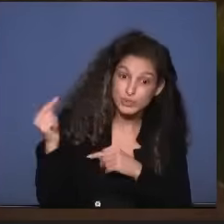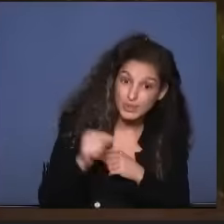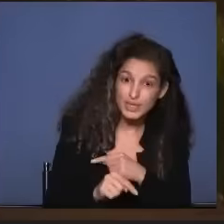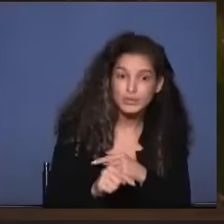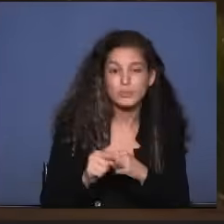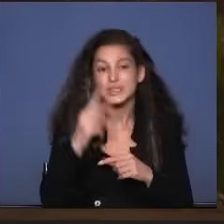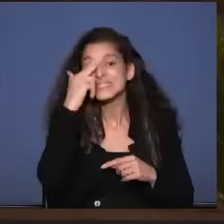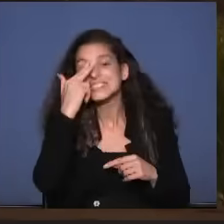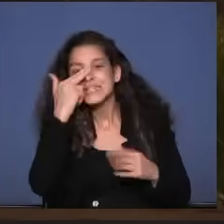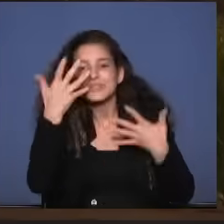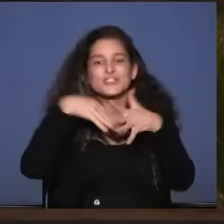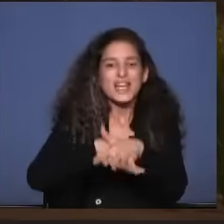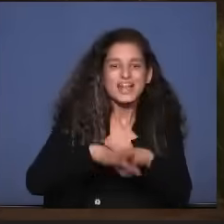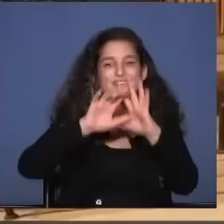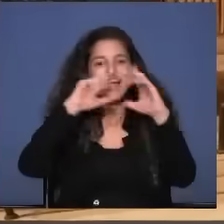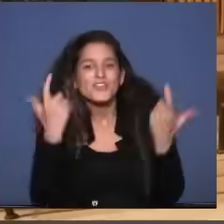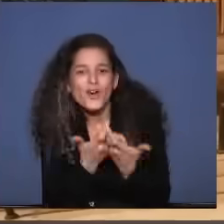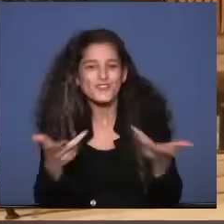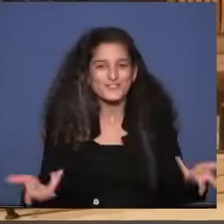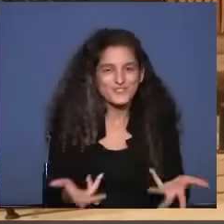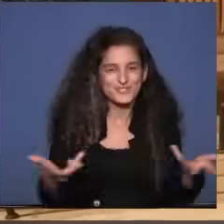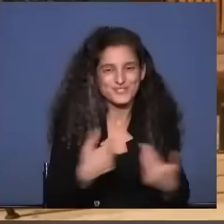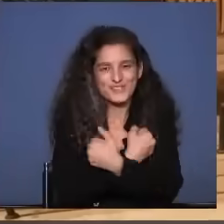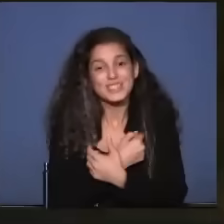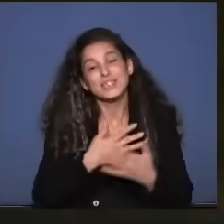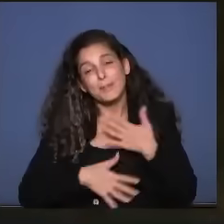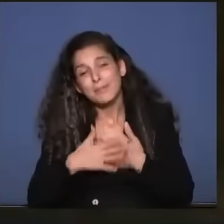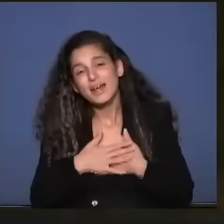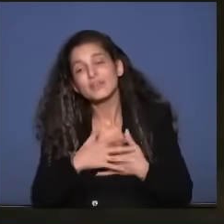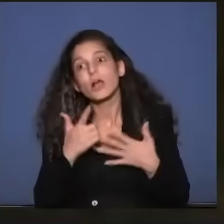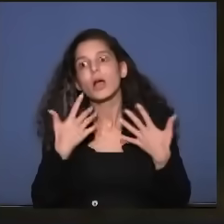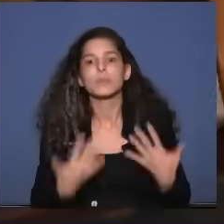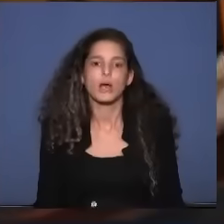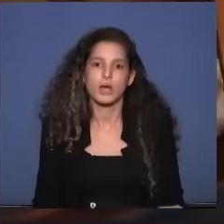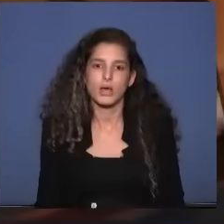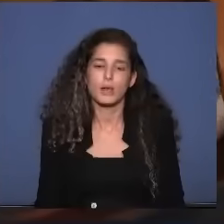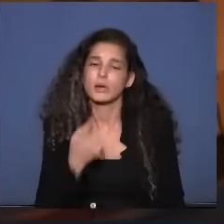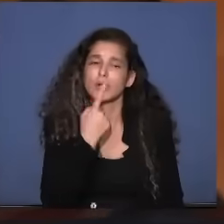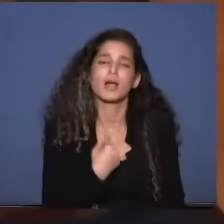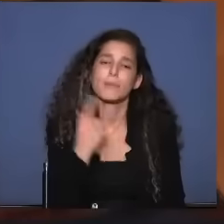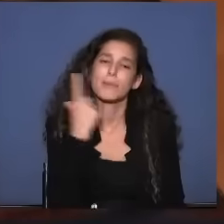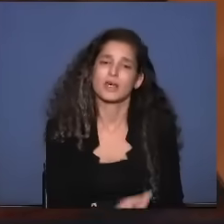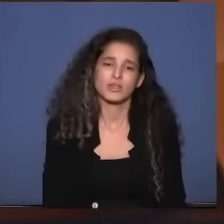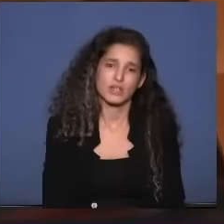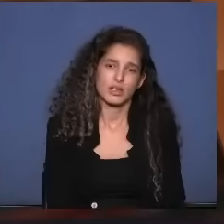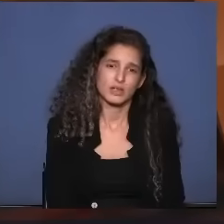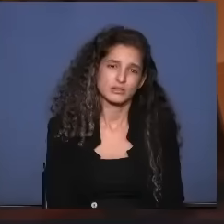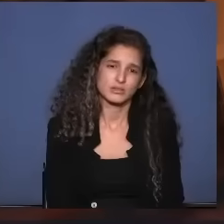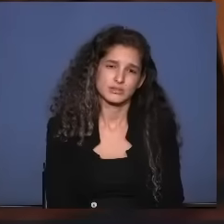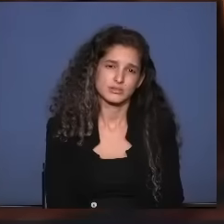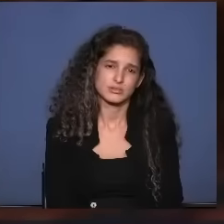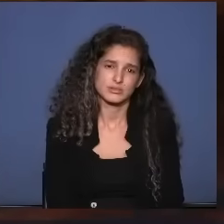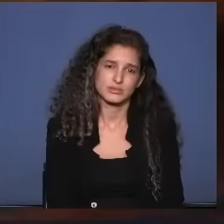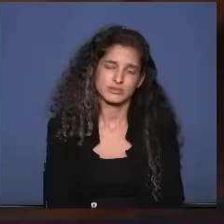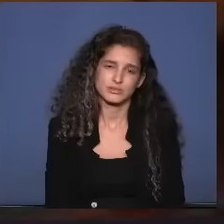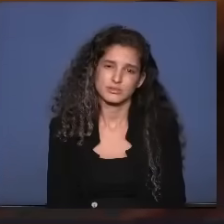נורא מנסים לשלב לנו. לעטוף אותנו כזה. זה נחמד, אבל כמה. בא לנו הביתה. באורח על